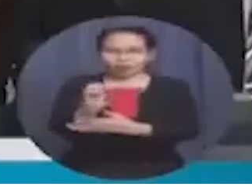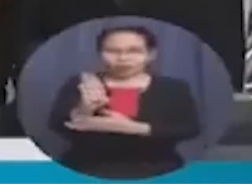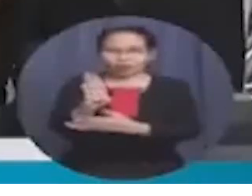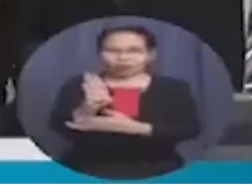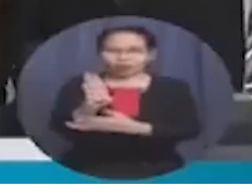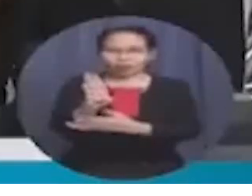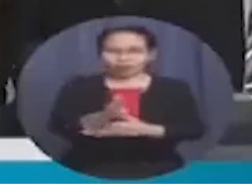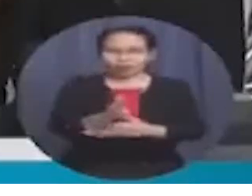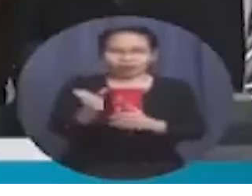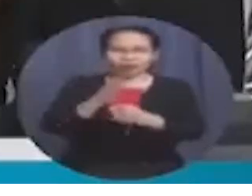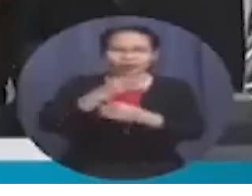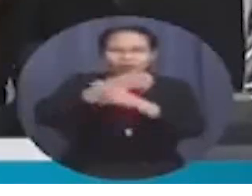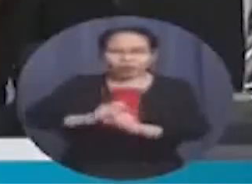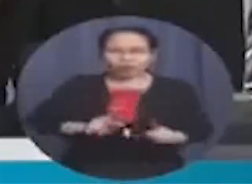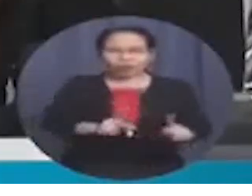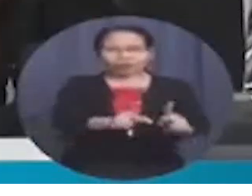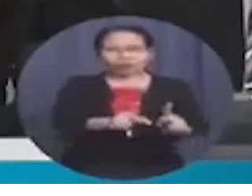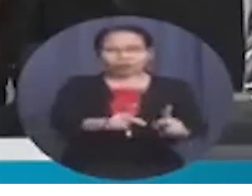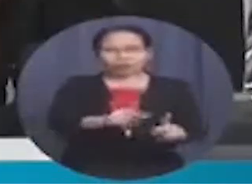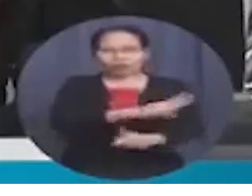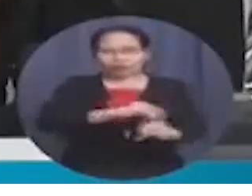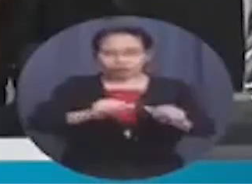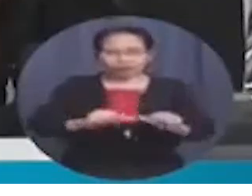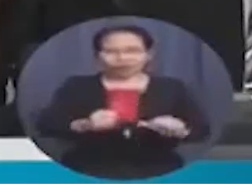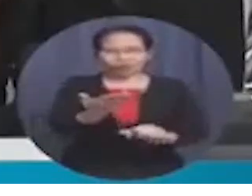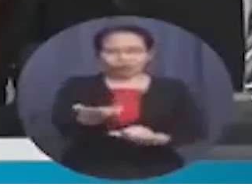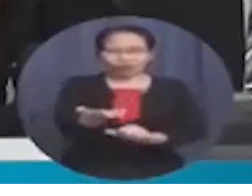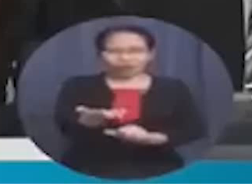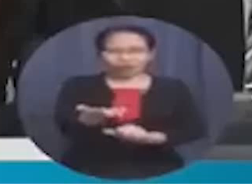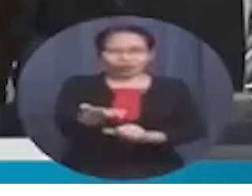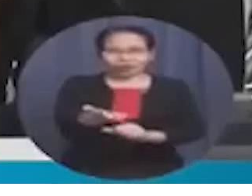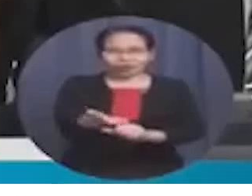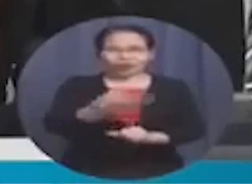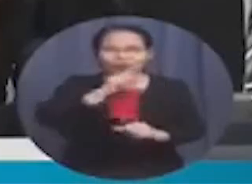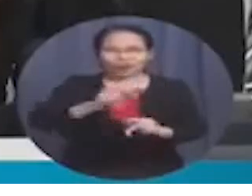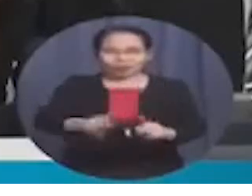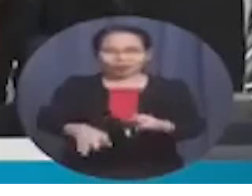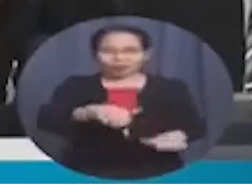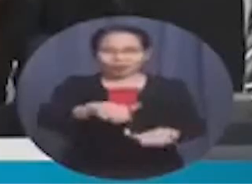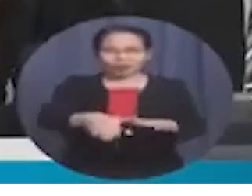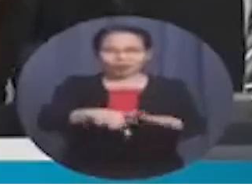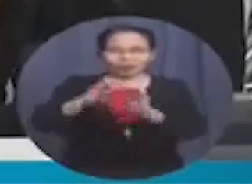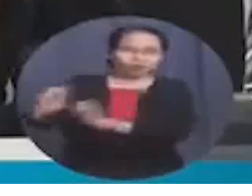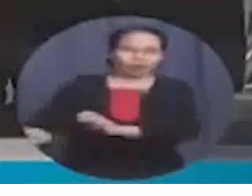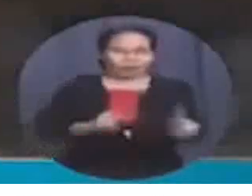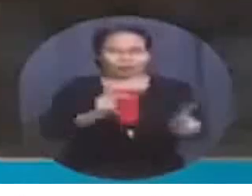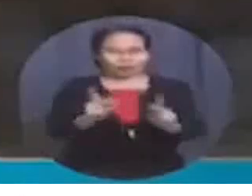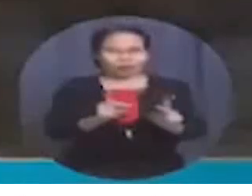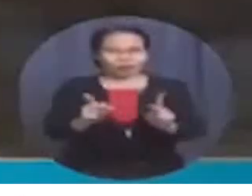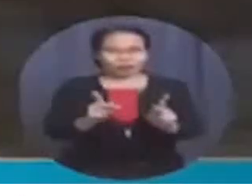daw nasa dating daan, magpapatuloy ka pa ba dyan? Sa dating daang nilakaran ng masasamang